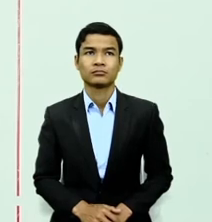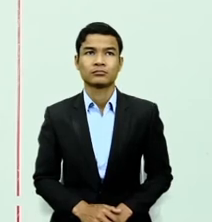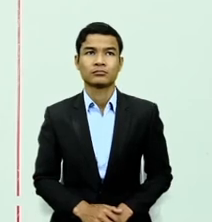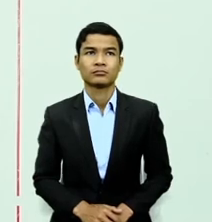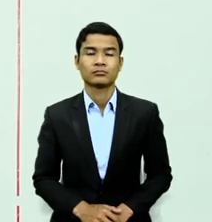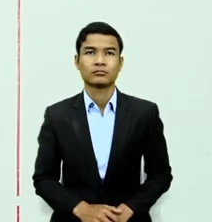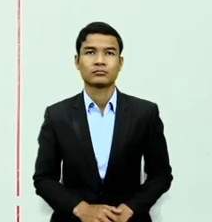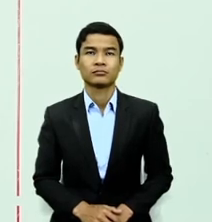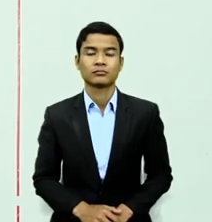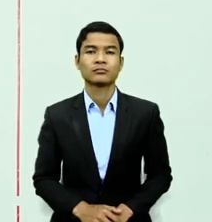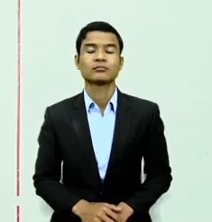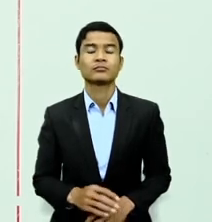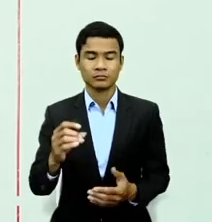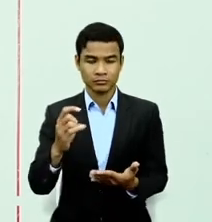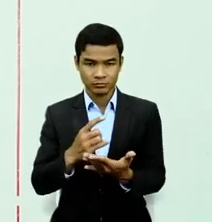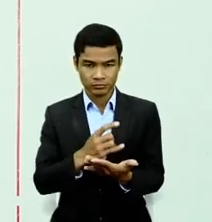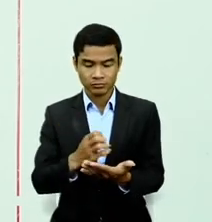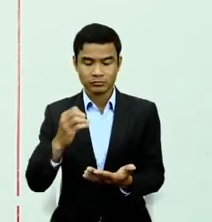Chà, mê riêng đọc bài dân thằng ngày